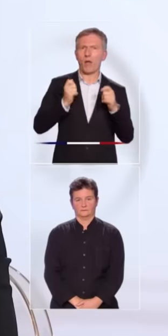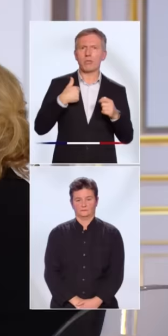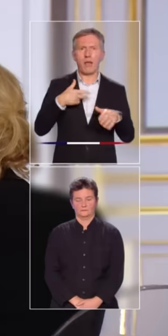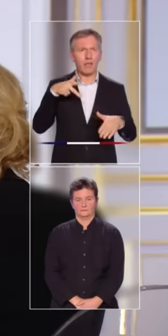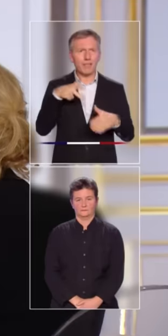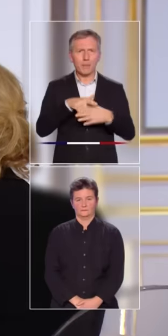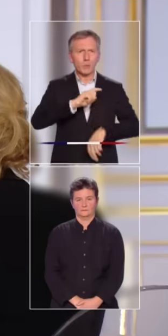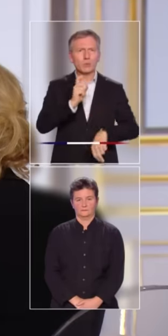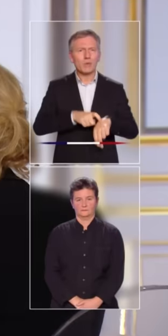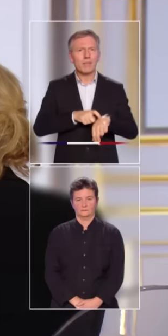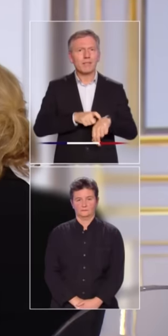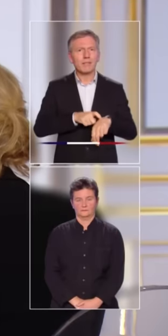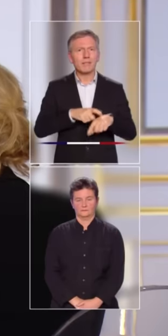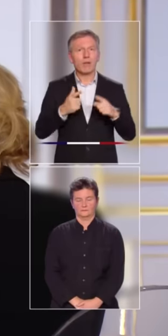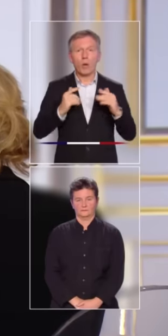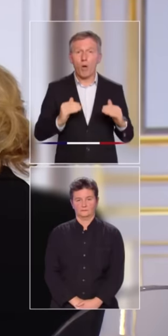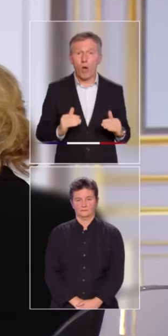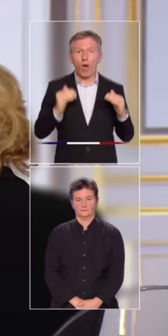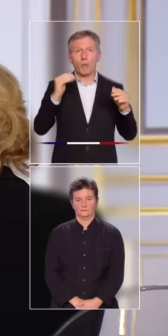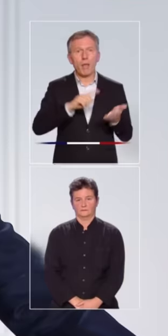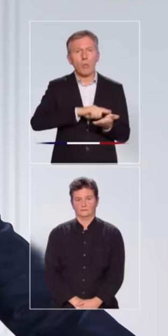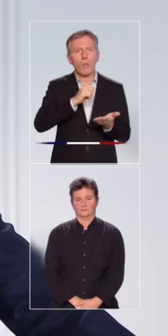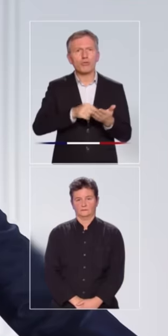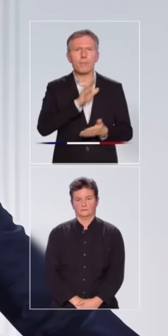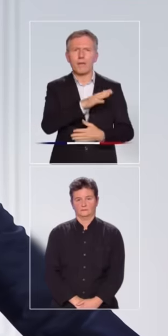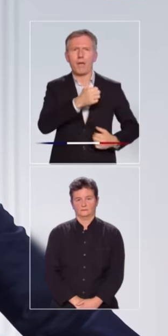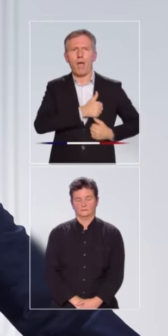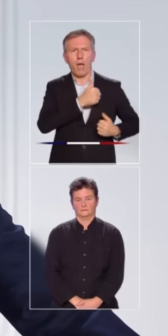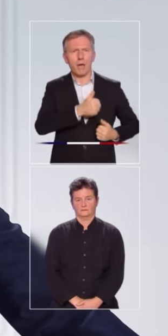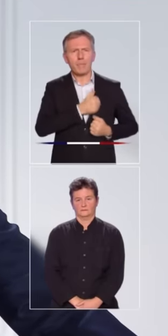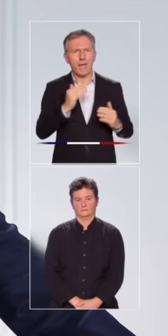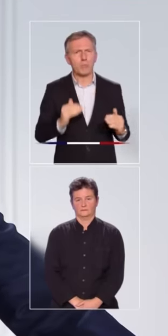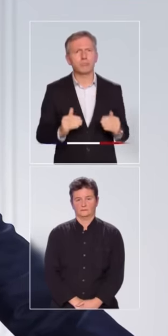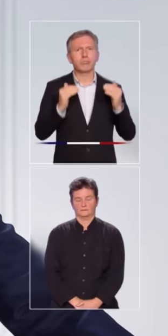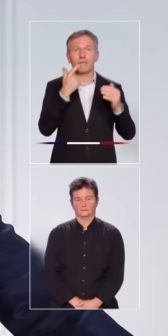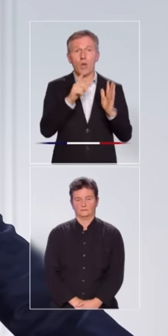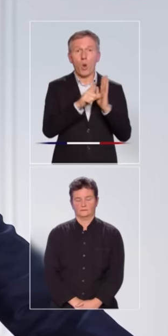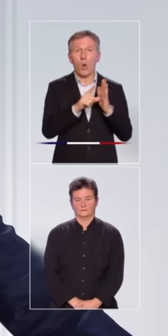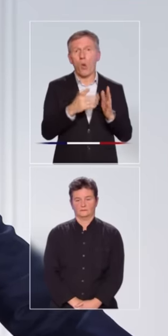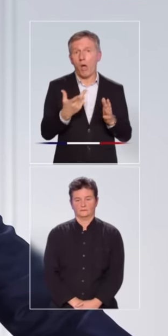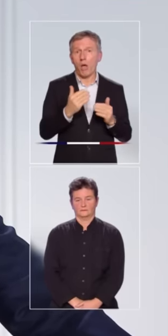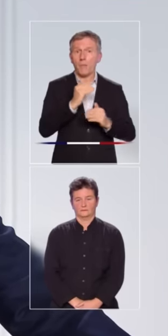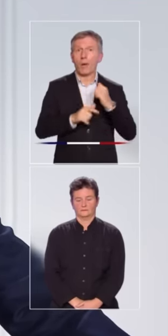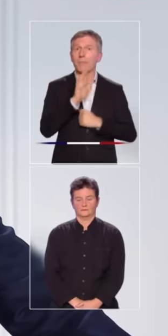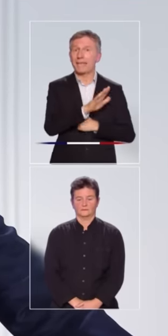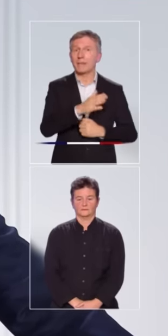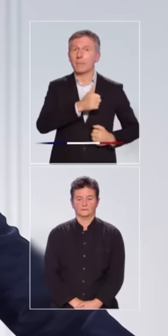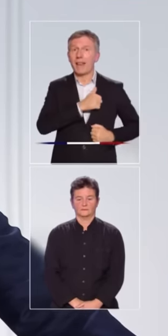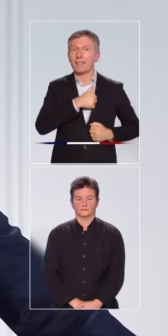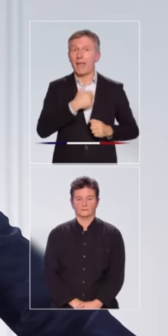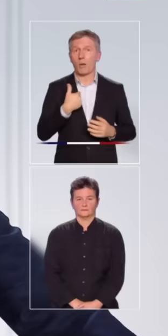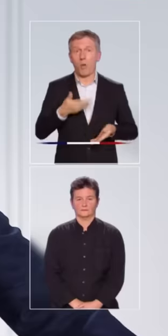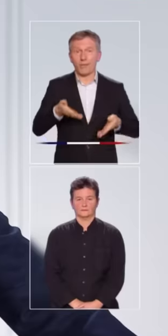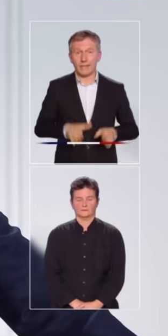début, une augmentation du budget de nos armées considérable, qui fait que les deux lois de programmation militaire que j'aurais eu à décider comme